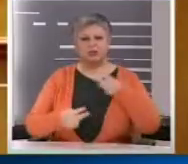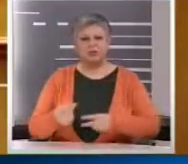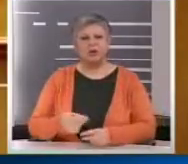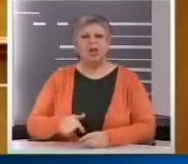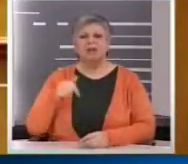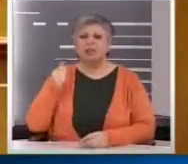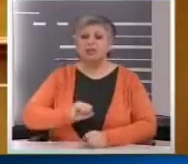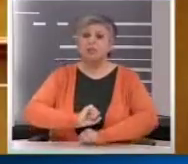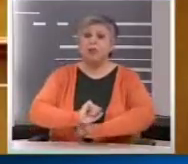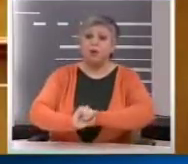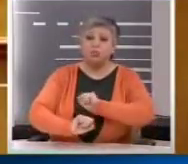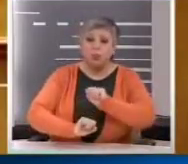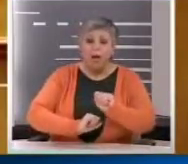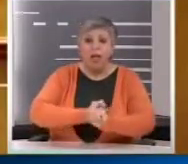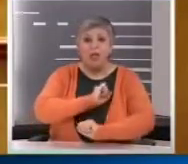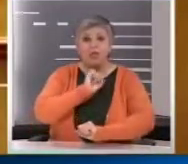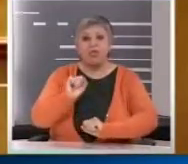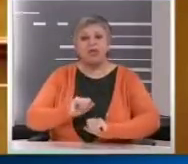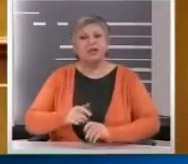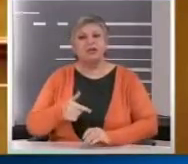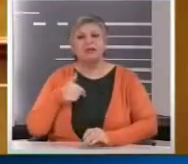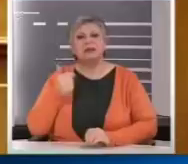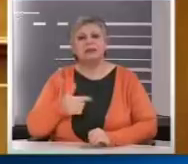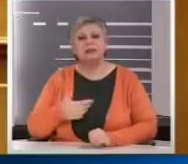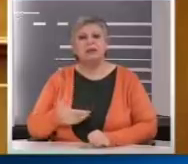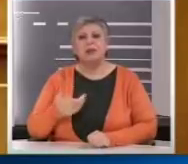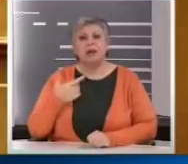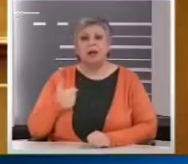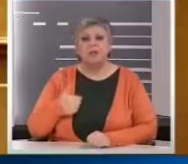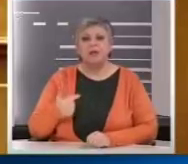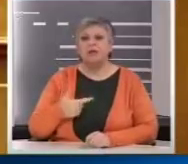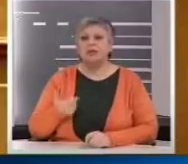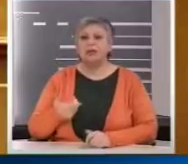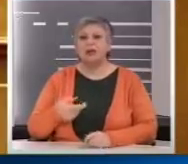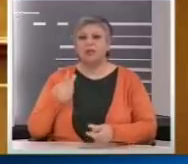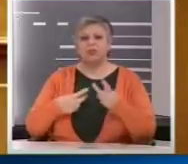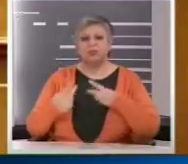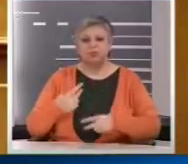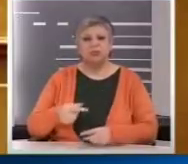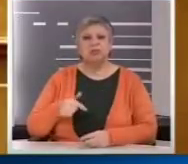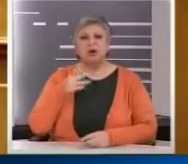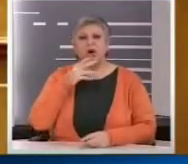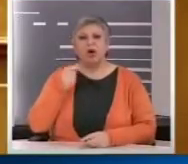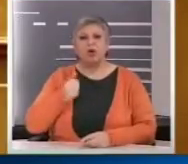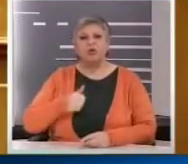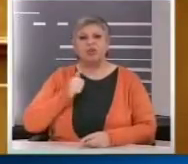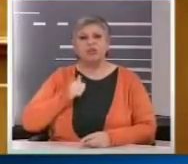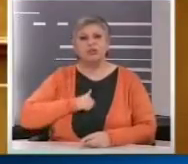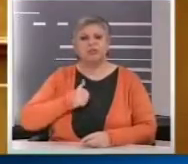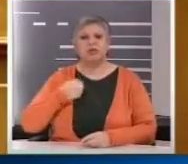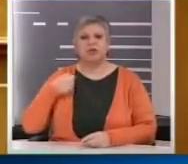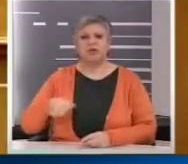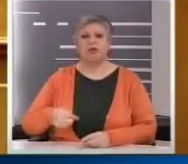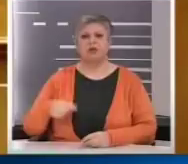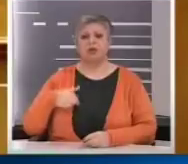πάντων αγών, εσείς και κάποιοι άλλοι, επειδή διώξαμε τους εργολάβους από τα νοσοκομεία. Σε 70 μέχρι στιγμής. Και θα τους είχαμε διώξει σε όλους